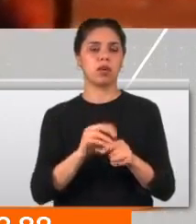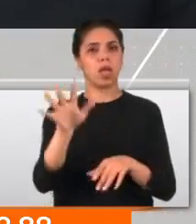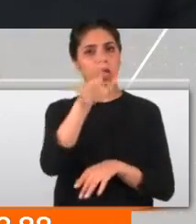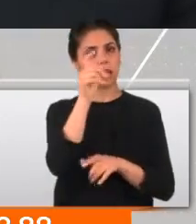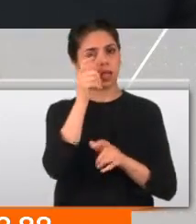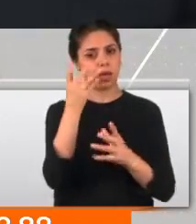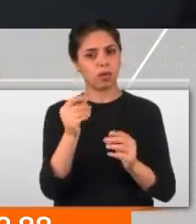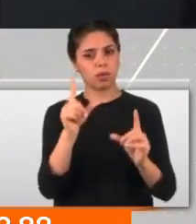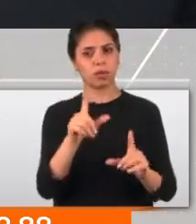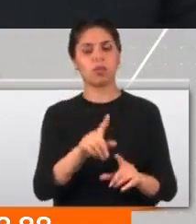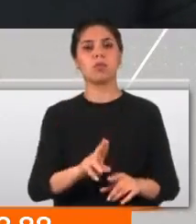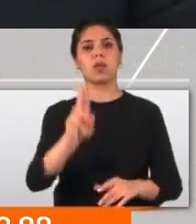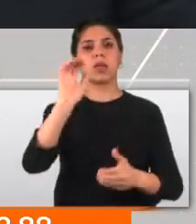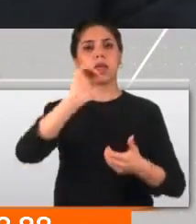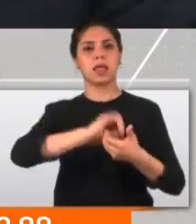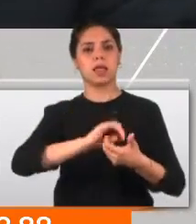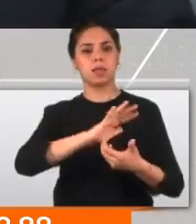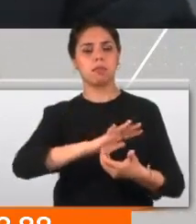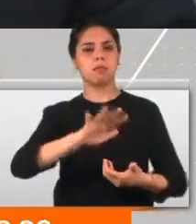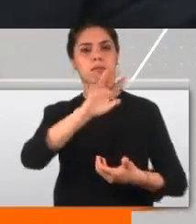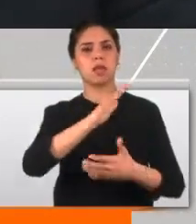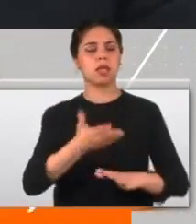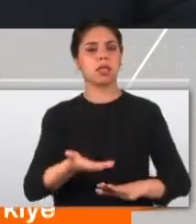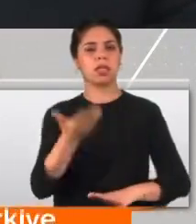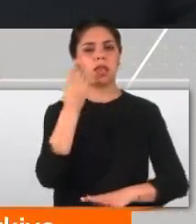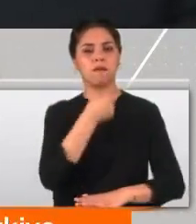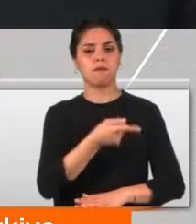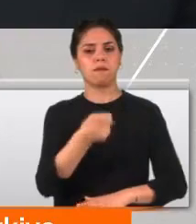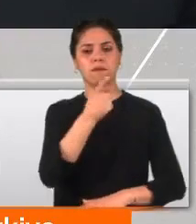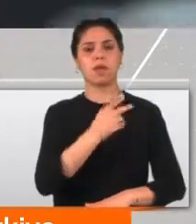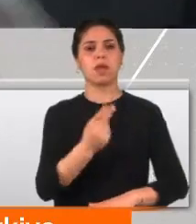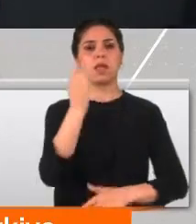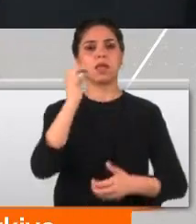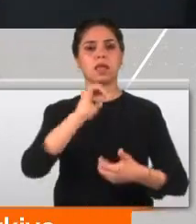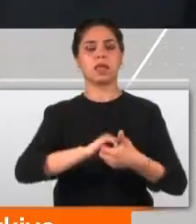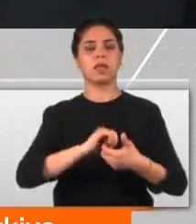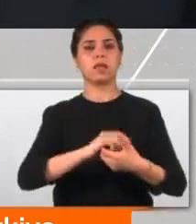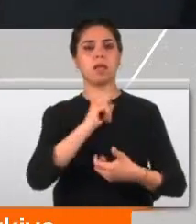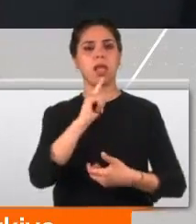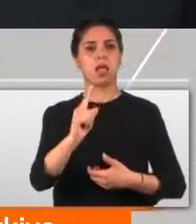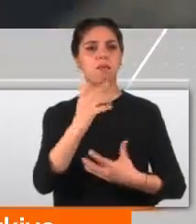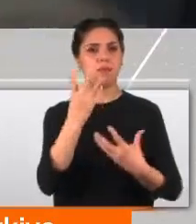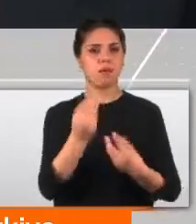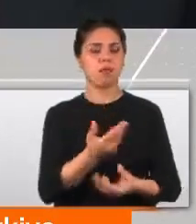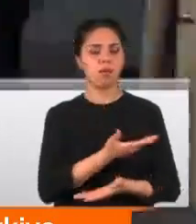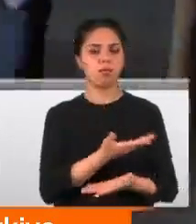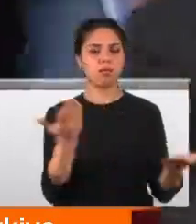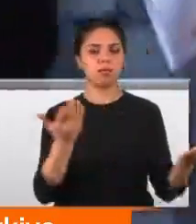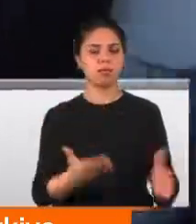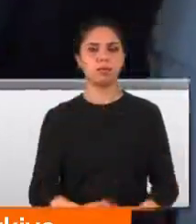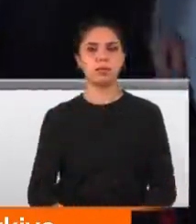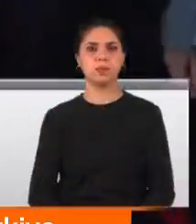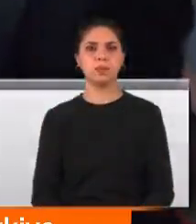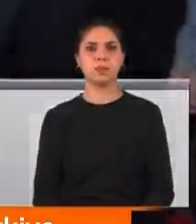olması lazım. Bunlar yedili masa seviyesini çoktan aştılar. Yedili maşa haline geldiler. Yedili maşa haline.